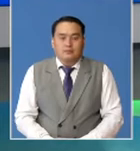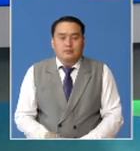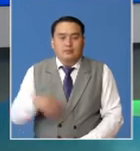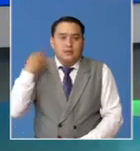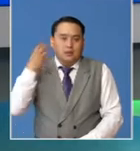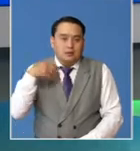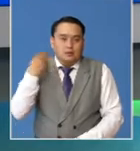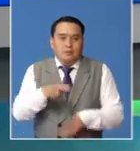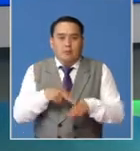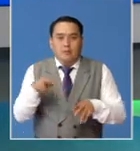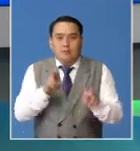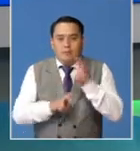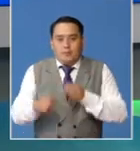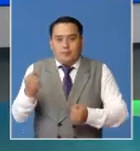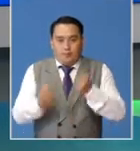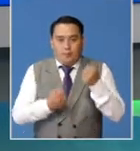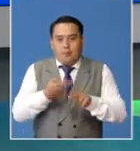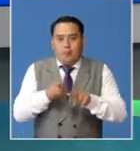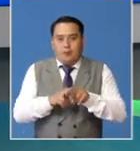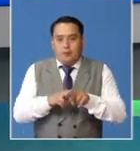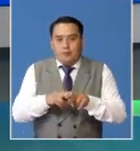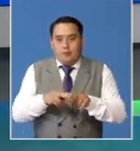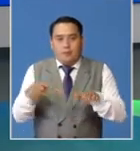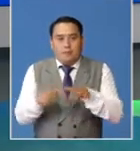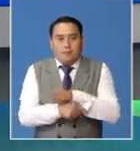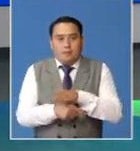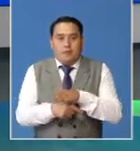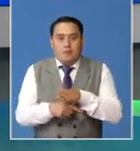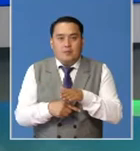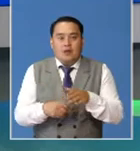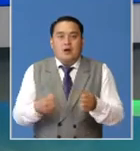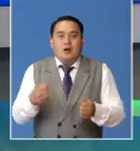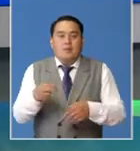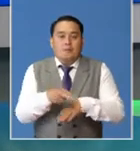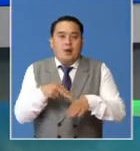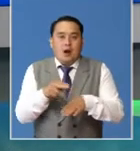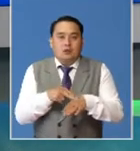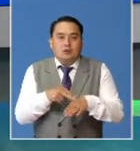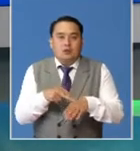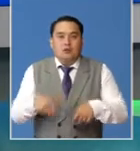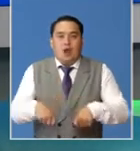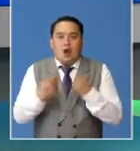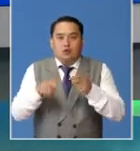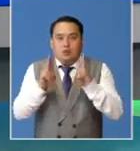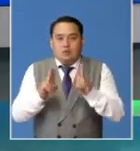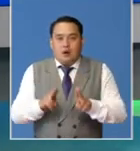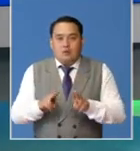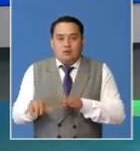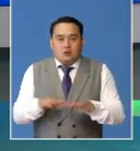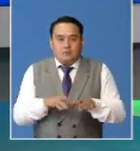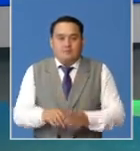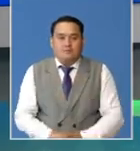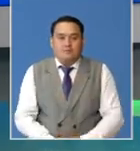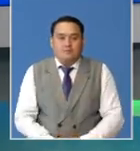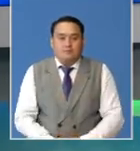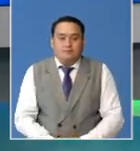В Кызылорде полиция разыскивает водителя, который не пропустил карету скорой помощи и нарушил правила дорожного движения.